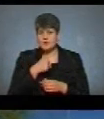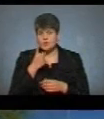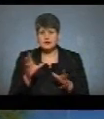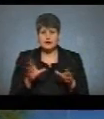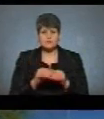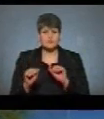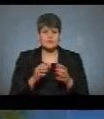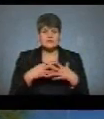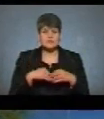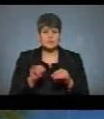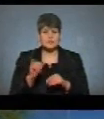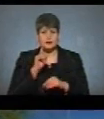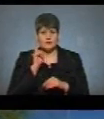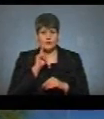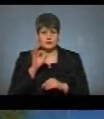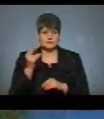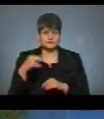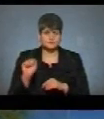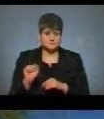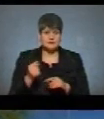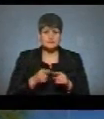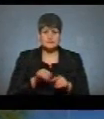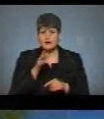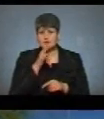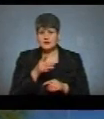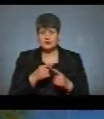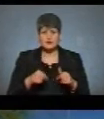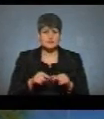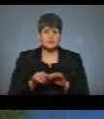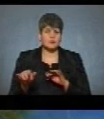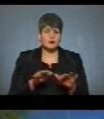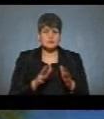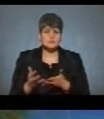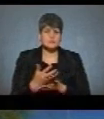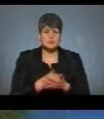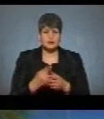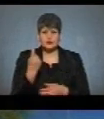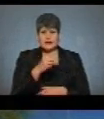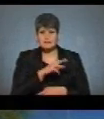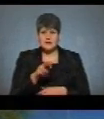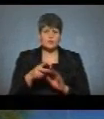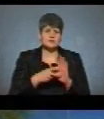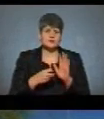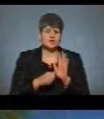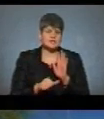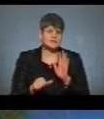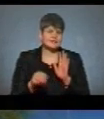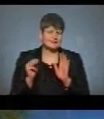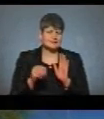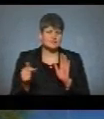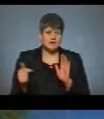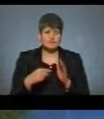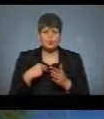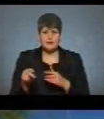управлінням сім'ї та молоді облдержадміністрації. За цей час організатори акції зібрали понад 1 мільйон 760 тисяч гривень і